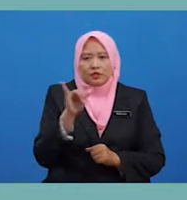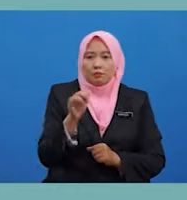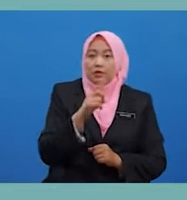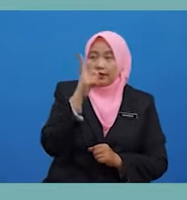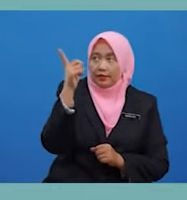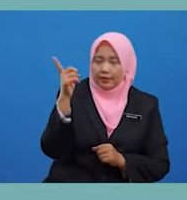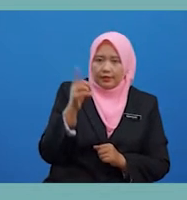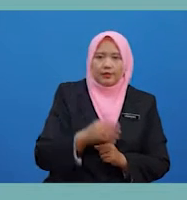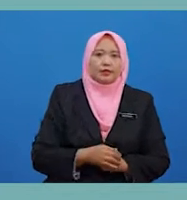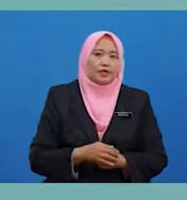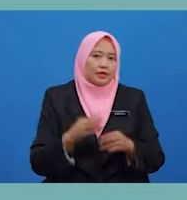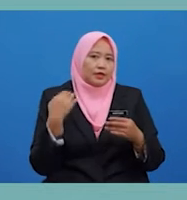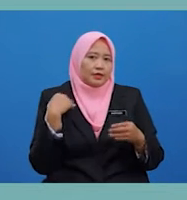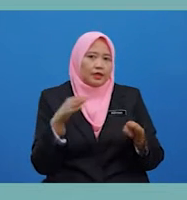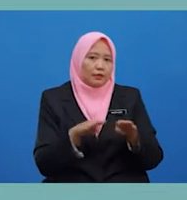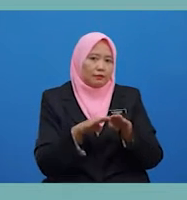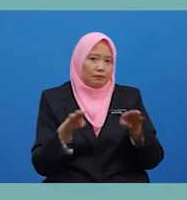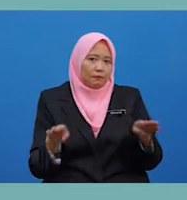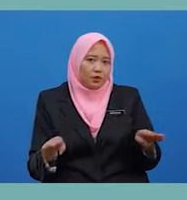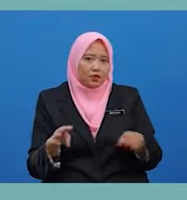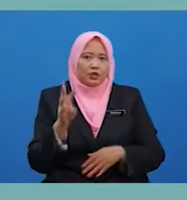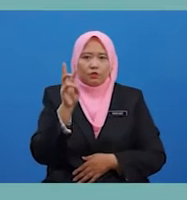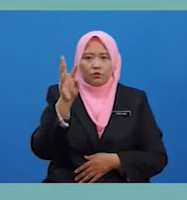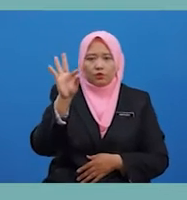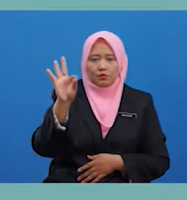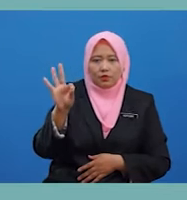13,686 kes, beza sebanyak